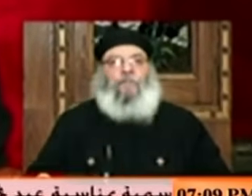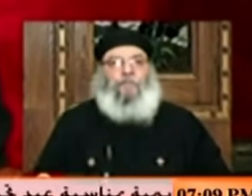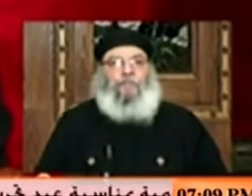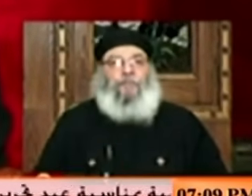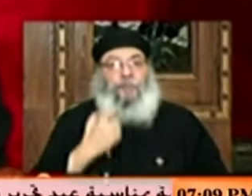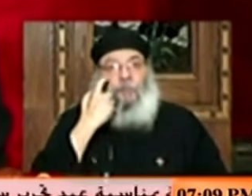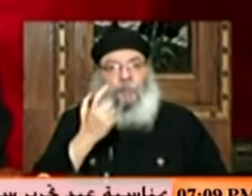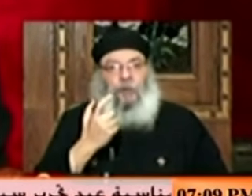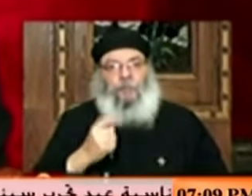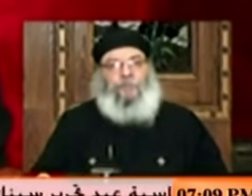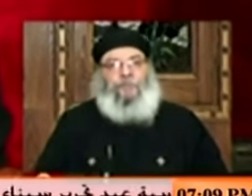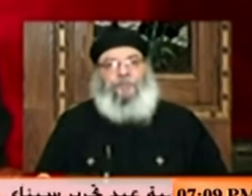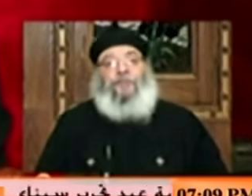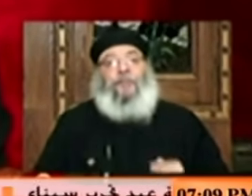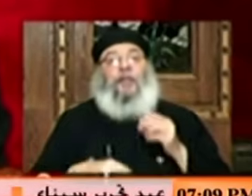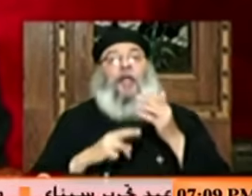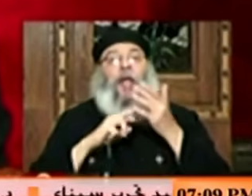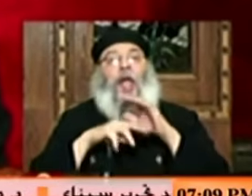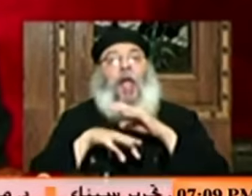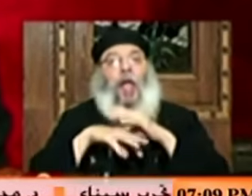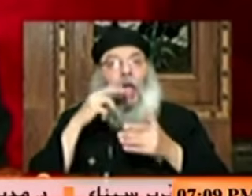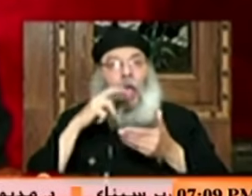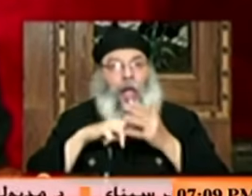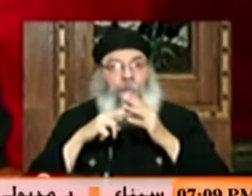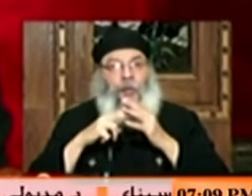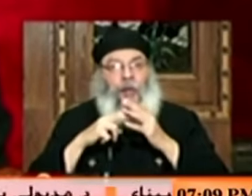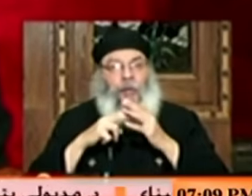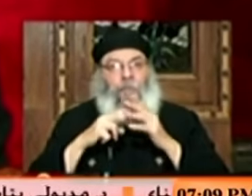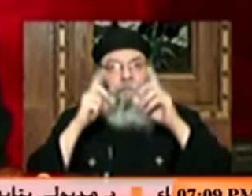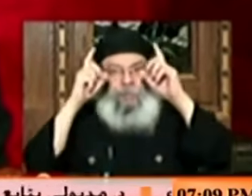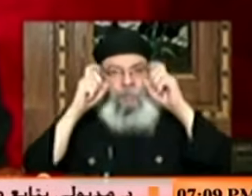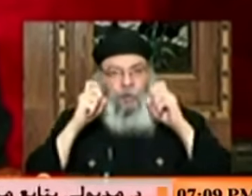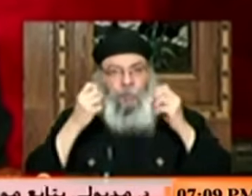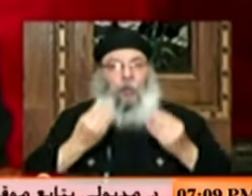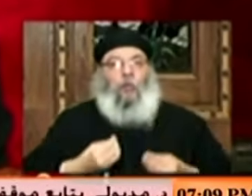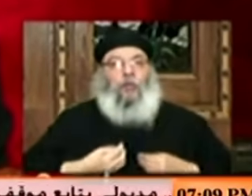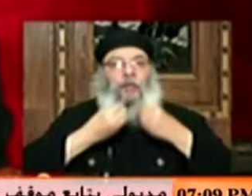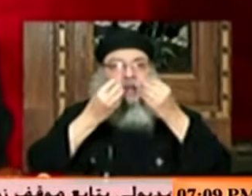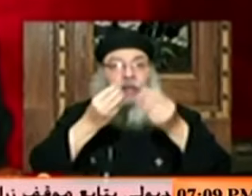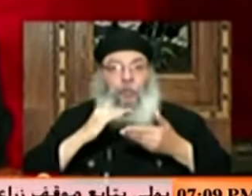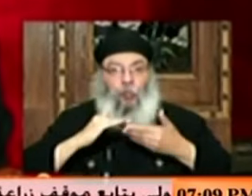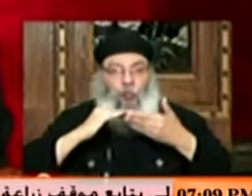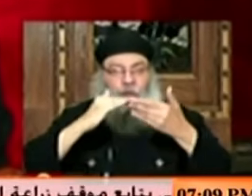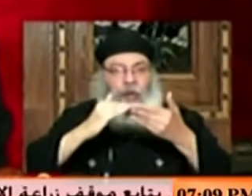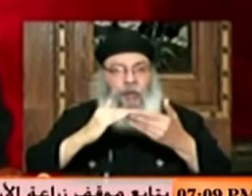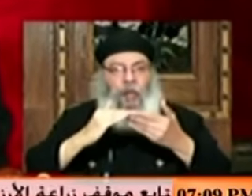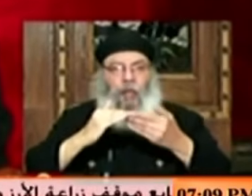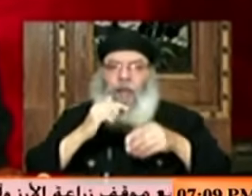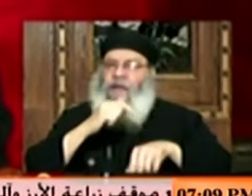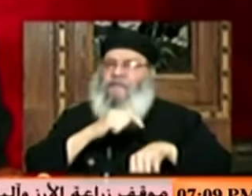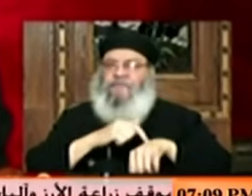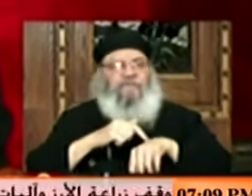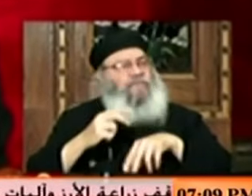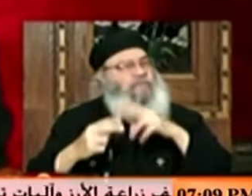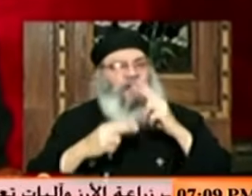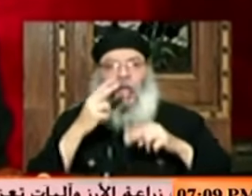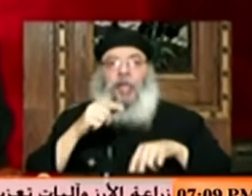بالك عمل الرحمه وتقديم الخدمه يمكن ان يكون في اي